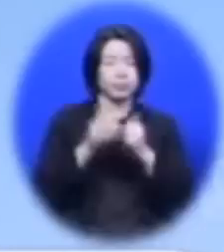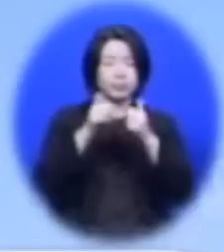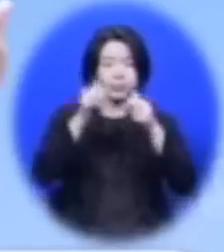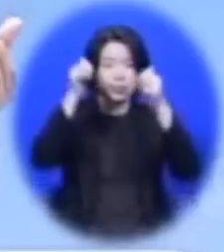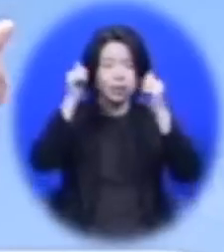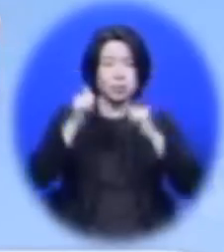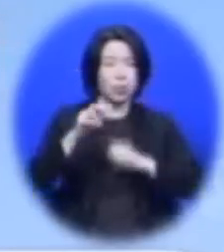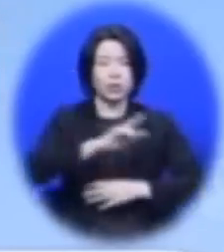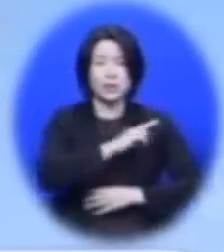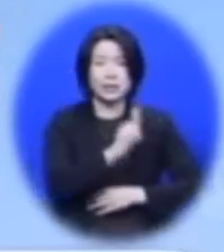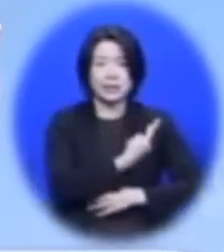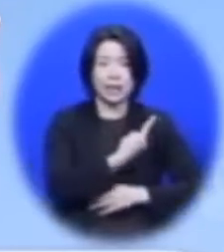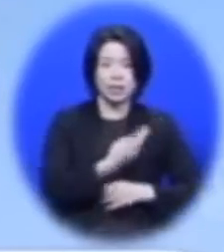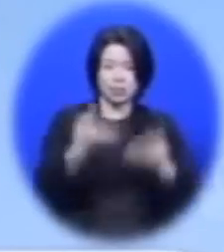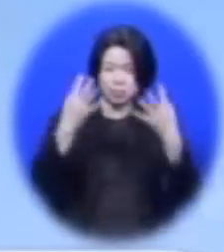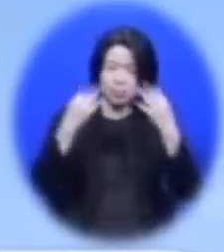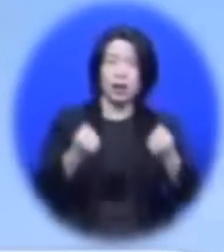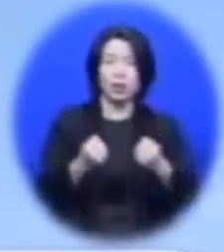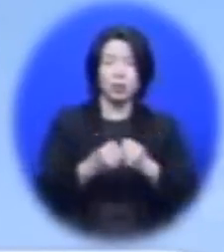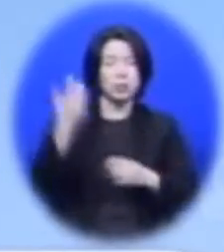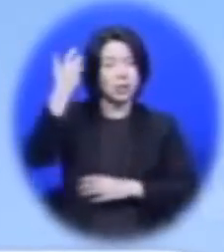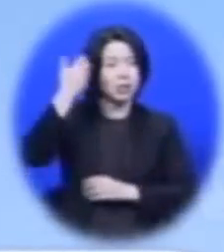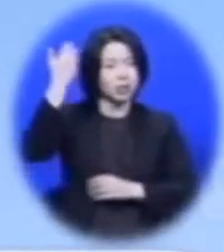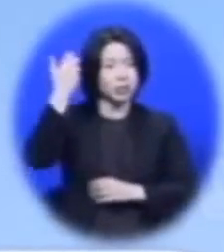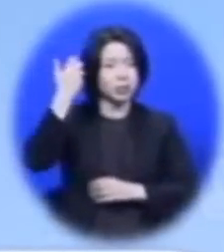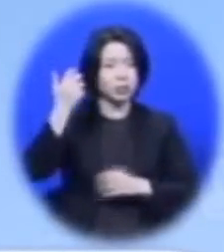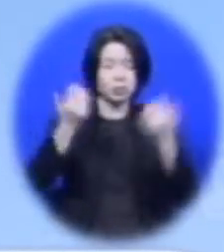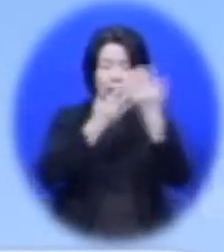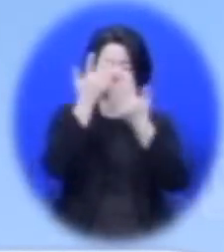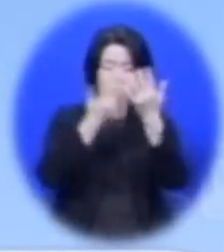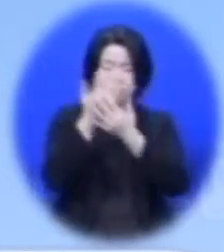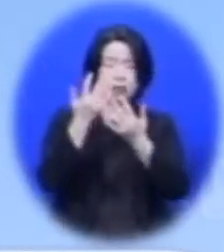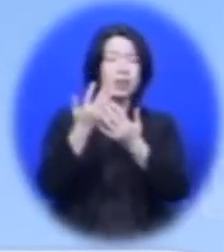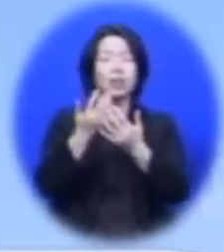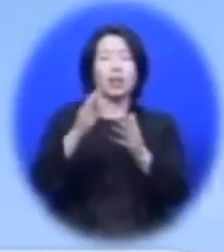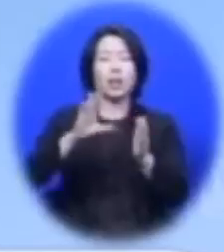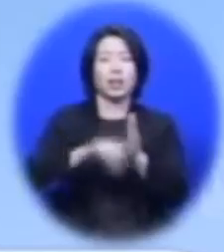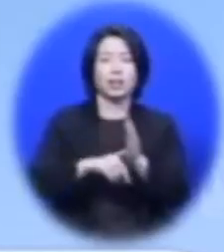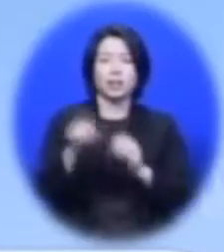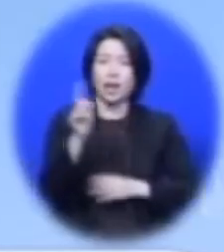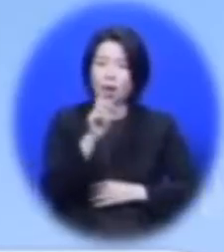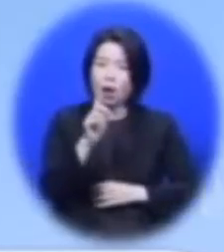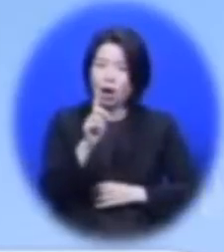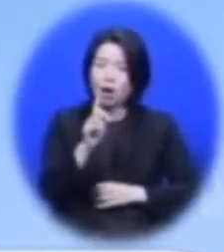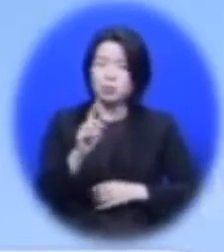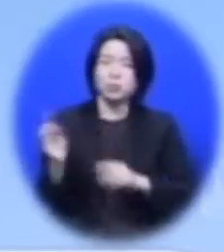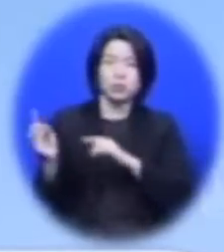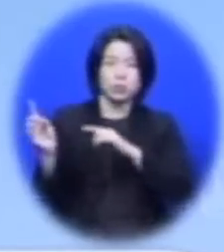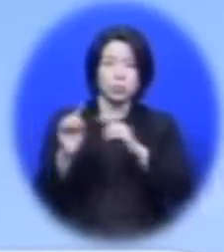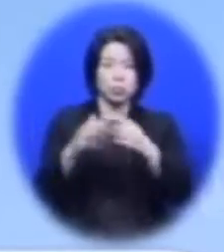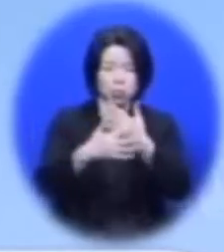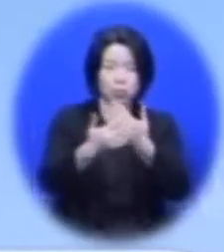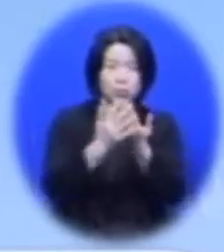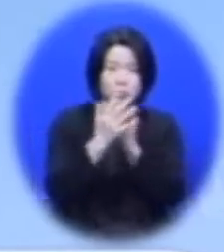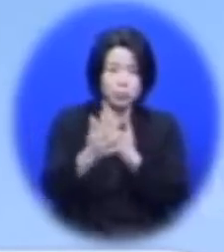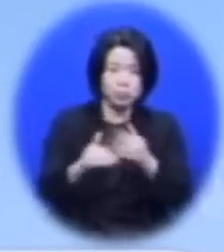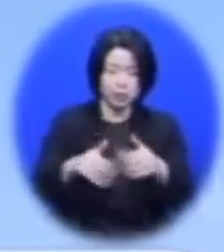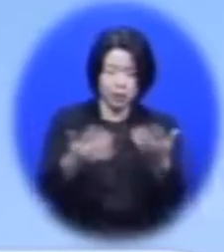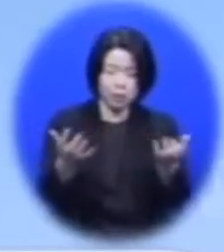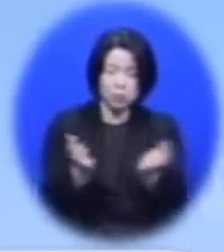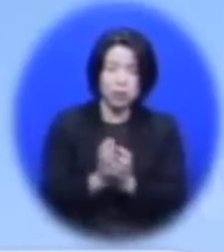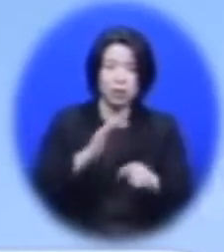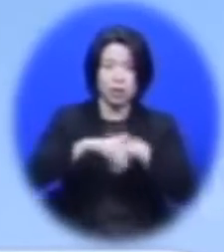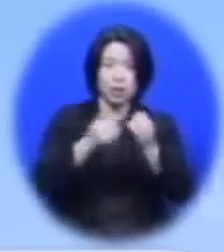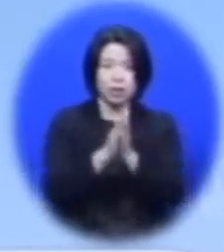이단이 막 횡행하고 영적으로 대단히 혼미할 때 아무 모임이나 아무 성경 공부나 가면